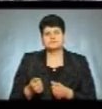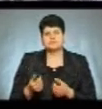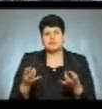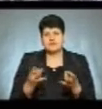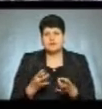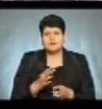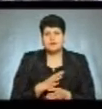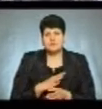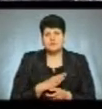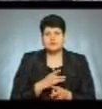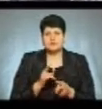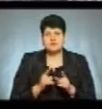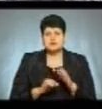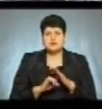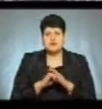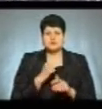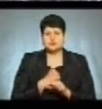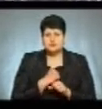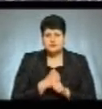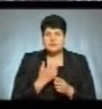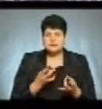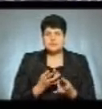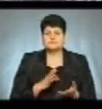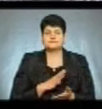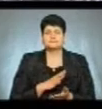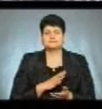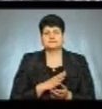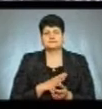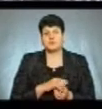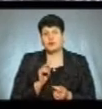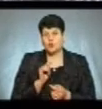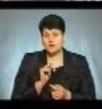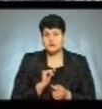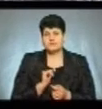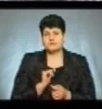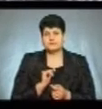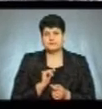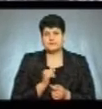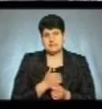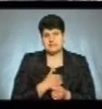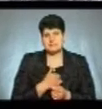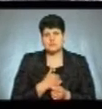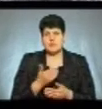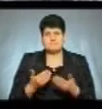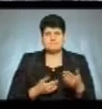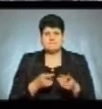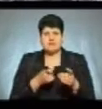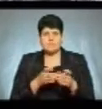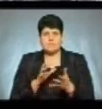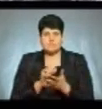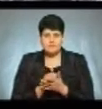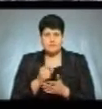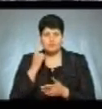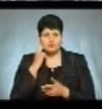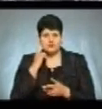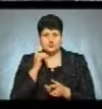треба було дійсно базу зробити, все. І тоді захотів біатлоном займатися, вже почув,